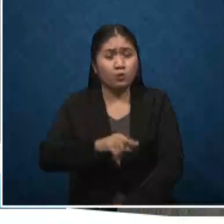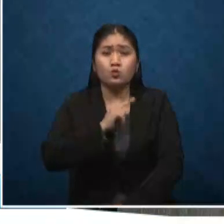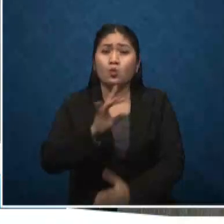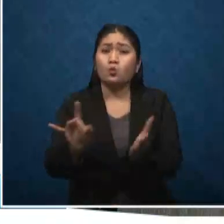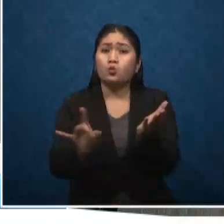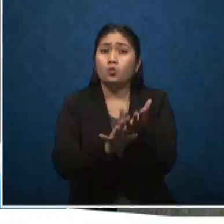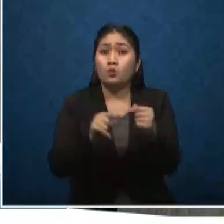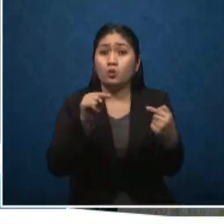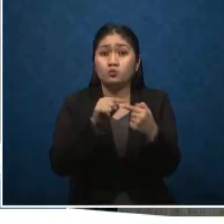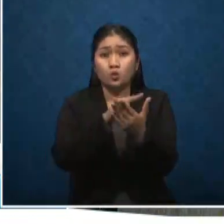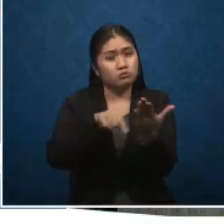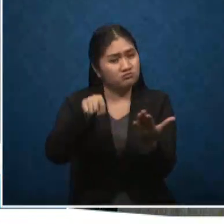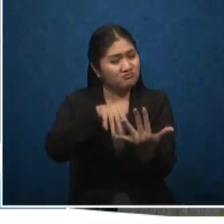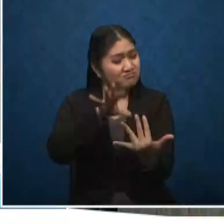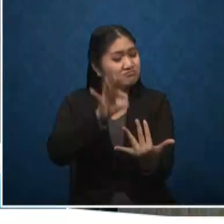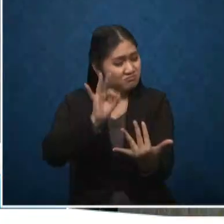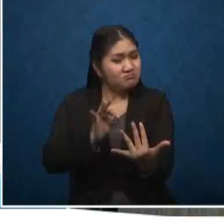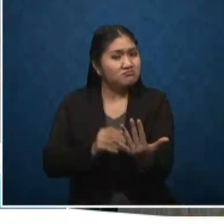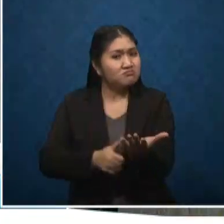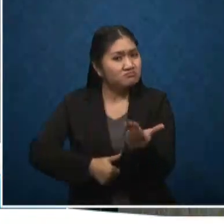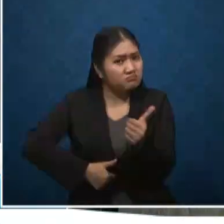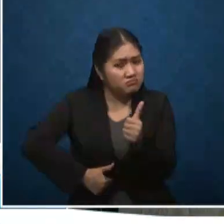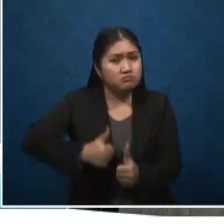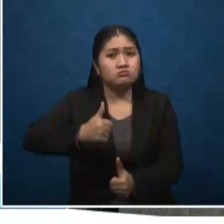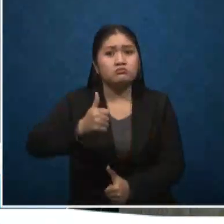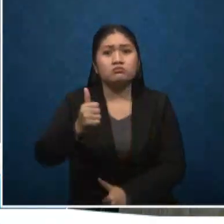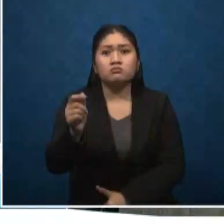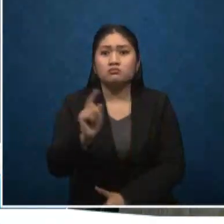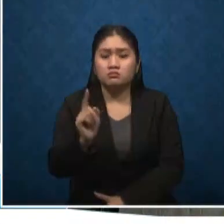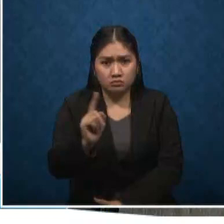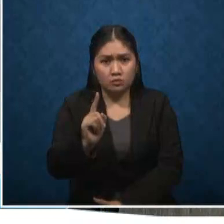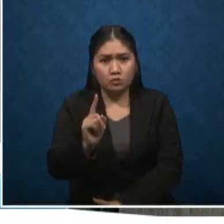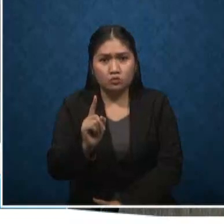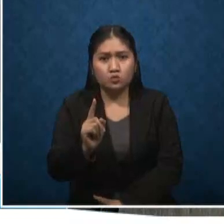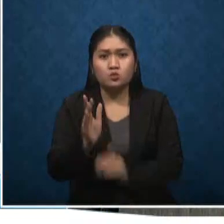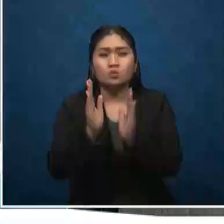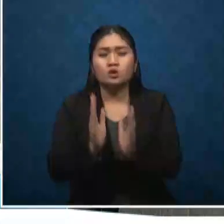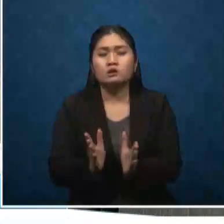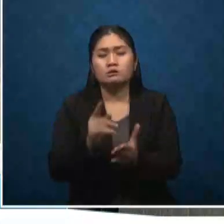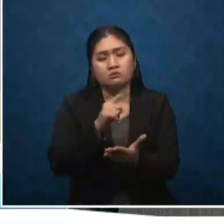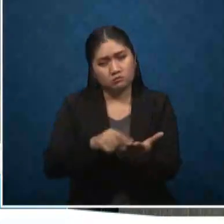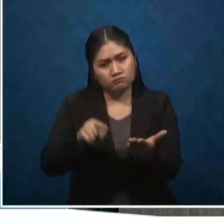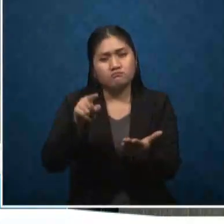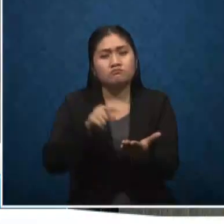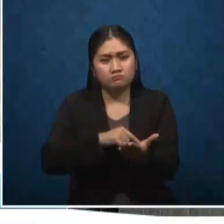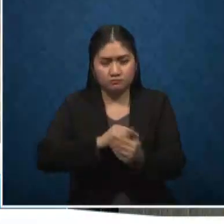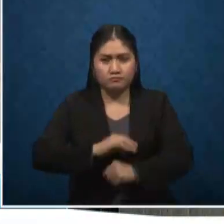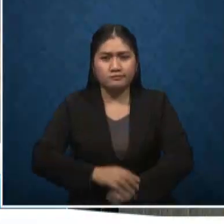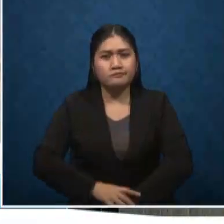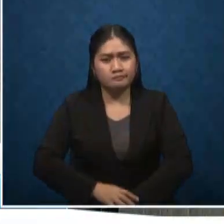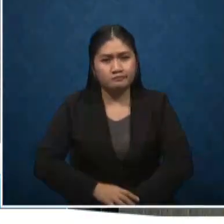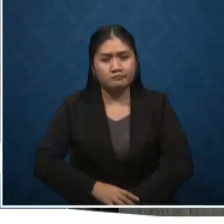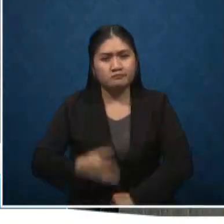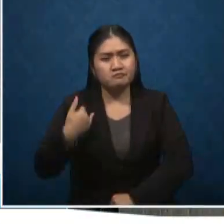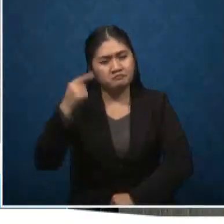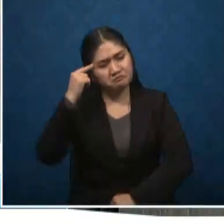เลือกตั้งที่ได้มานั้นก็จะปรากฏคุณภาพของผู้ที่ได้รับการเลือกตั้งอย่างที่เราเห็นกันอยู่นะครับว่าเขามี